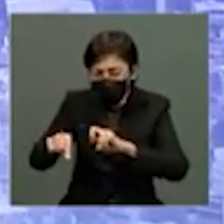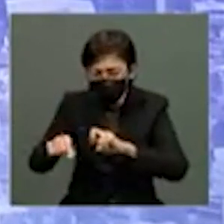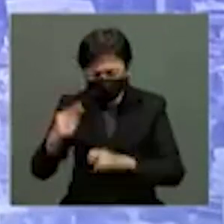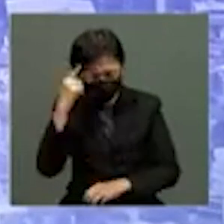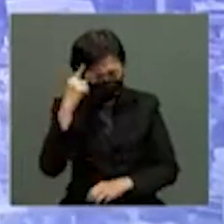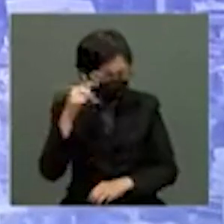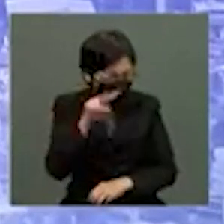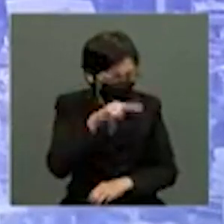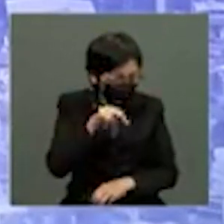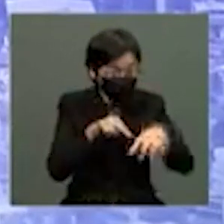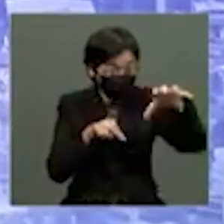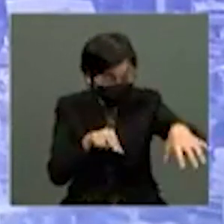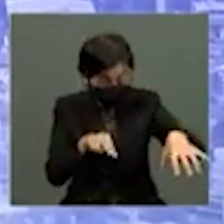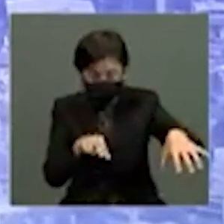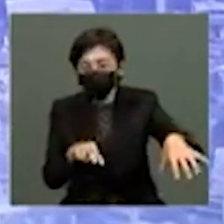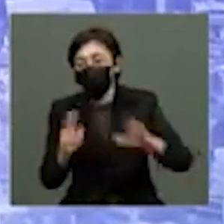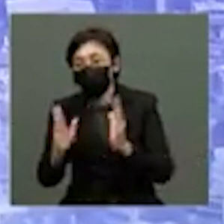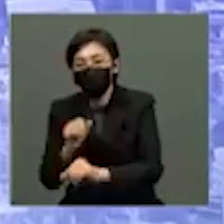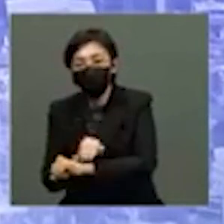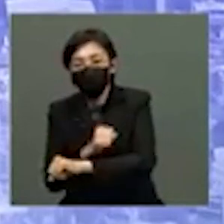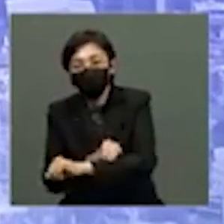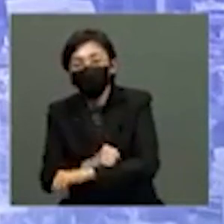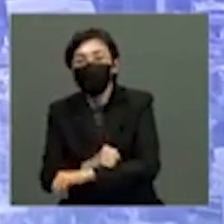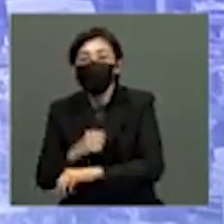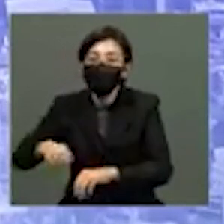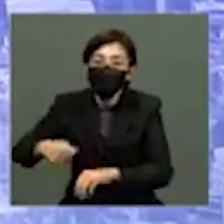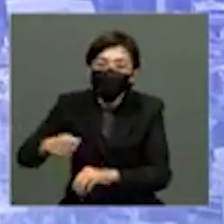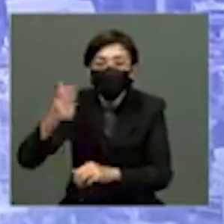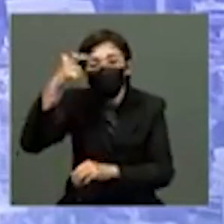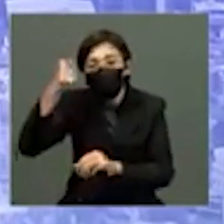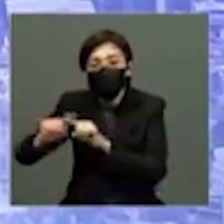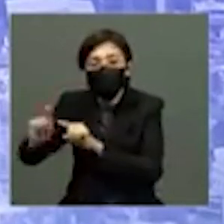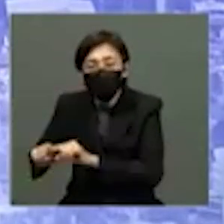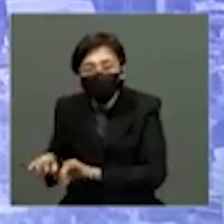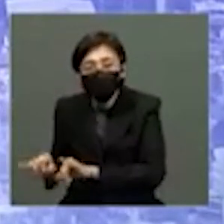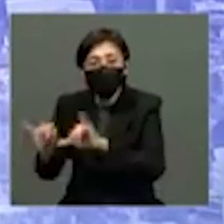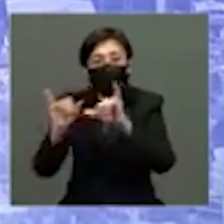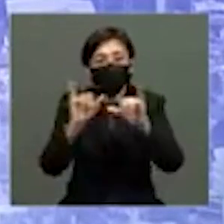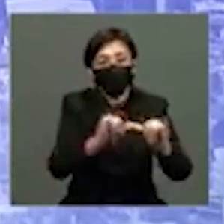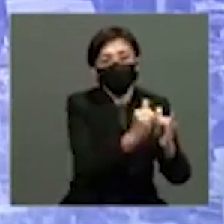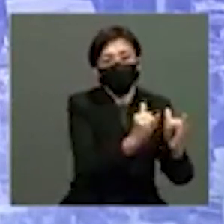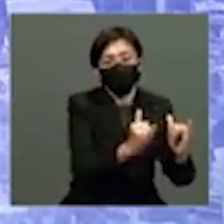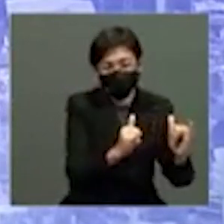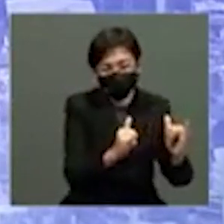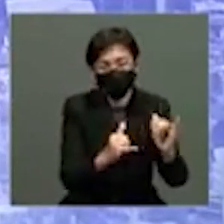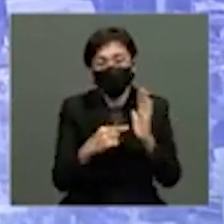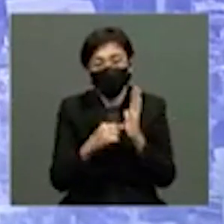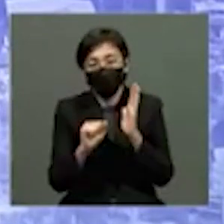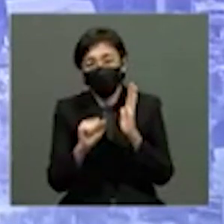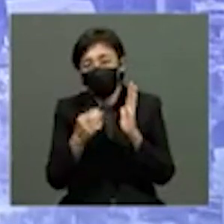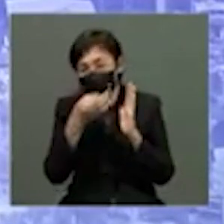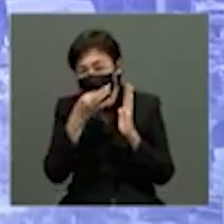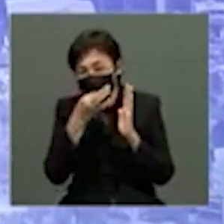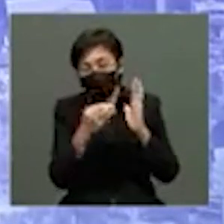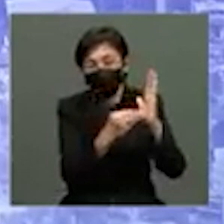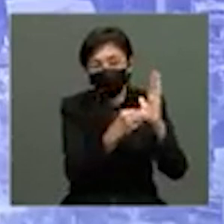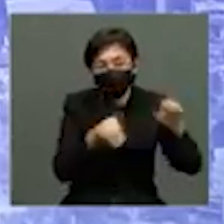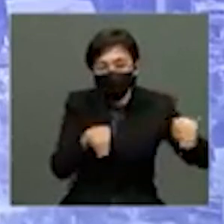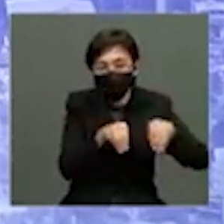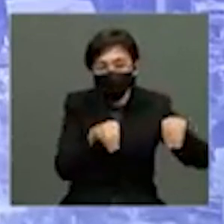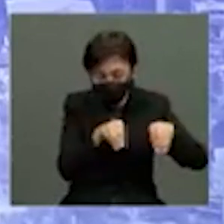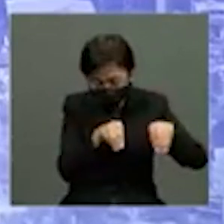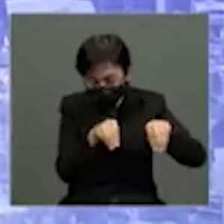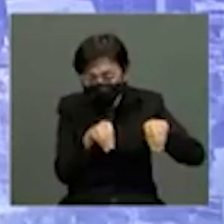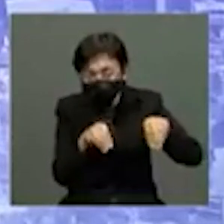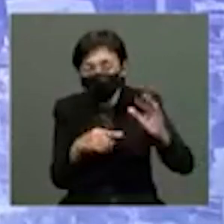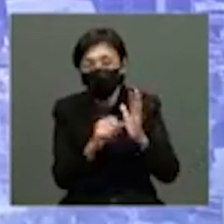ฉพาะเพื่อที่จะให้เขาได้อยู่สมุทรสาครก็เป็นเพื่อนบ้านใกล้เคียงกันของทางกรุงเทพมหานครก็ขอบคุณทาง